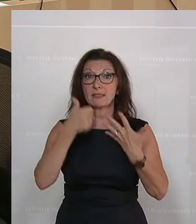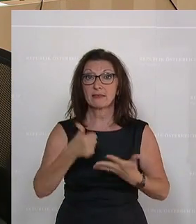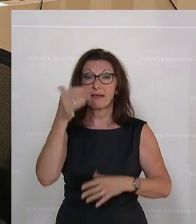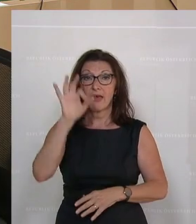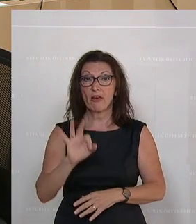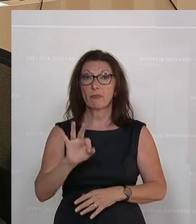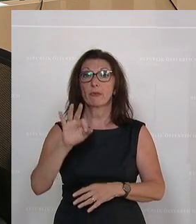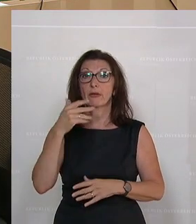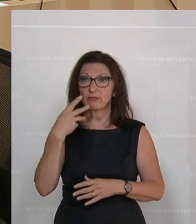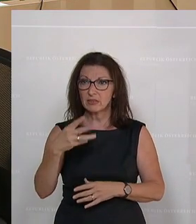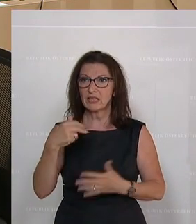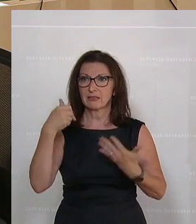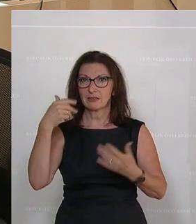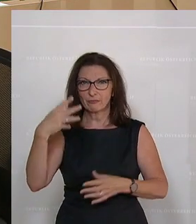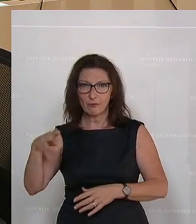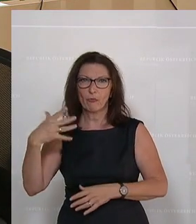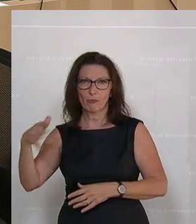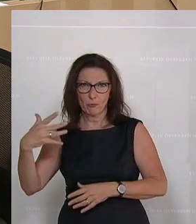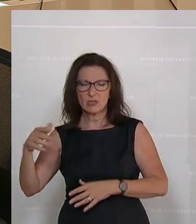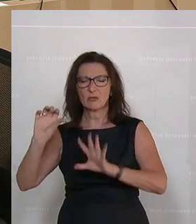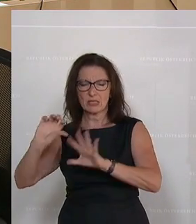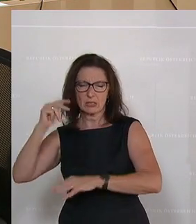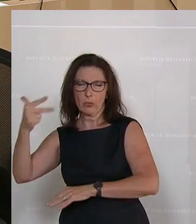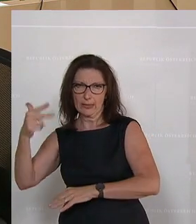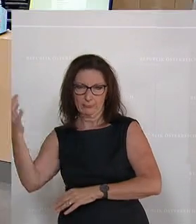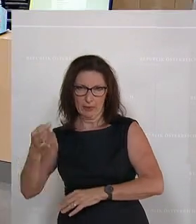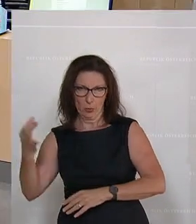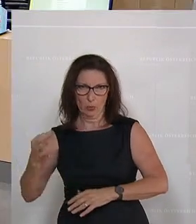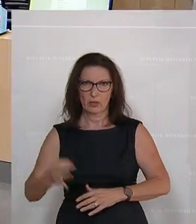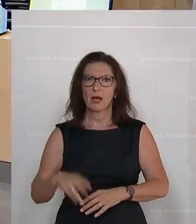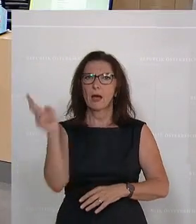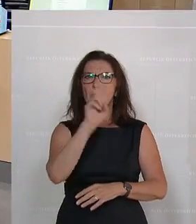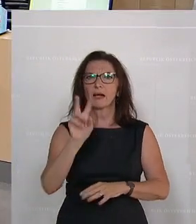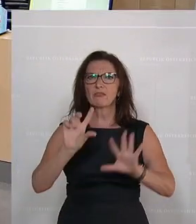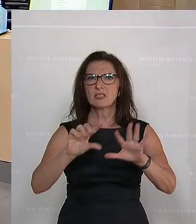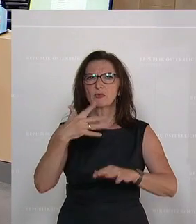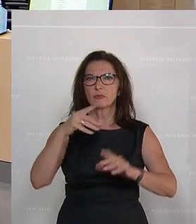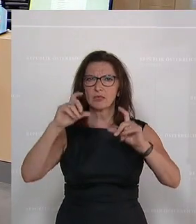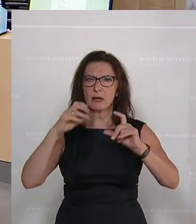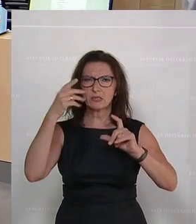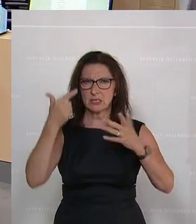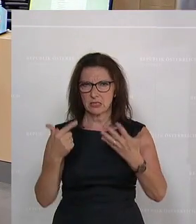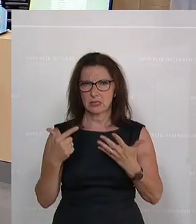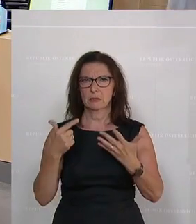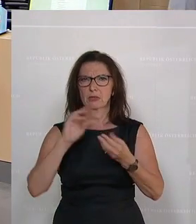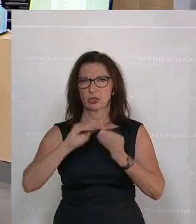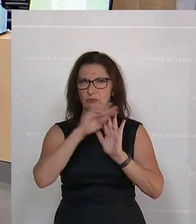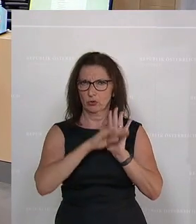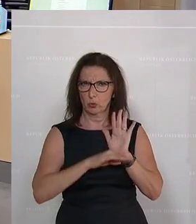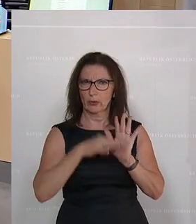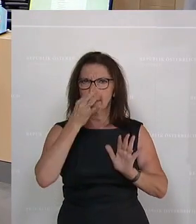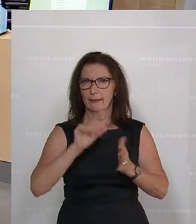für mindestpensionisten arbeitslose und bezieher von studienbeihilfe in der höhe von 300